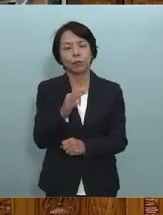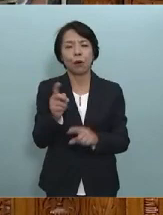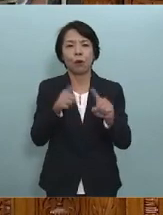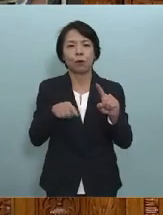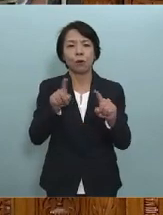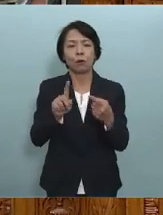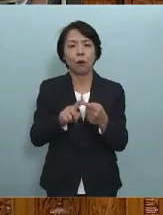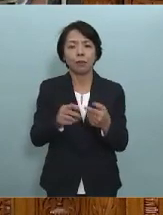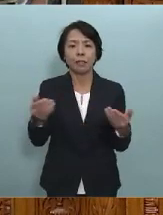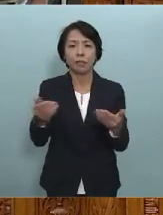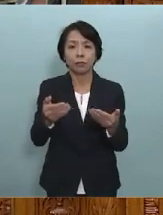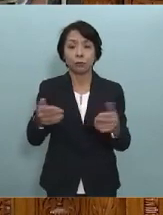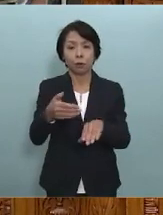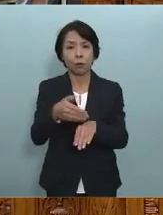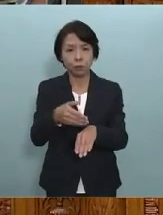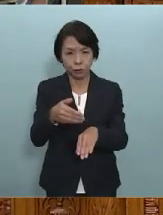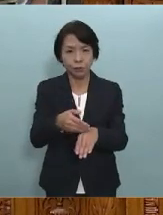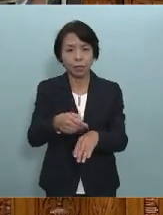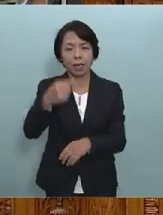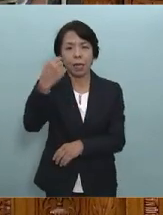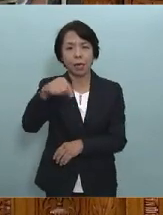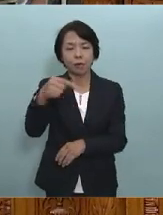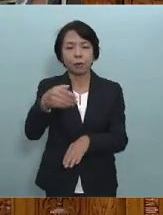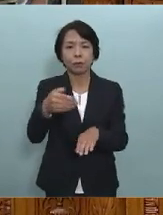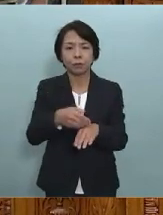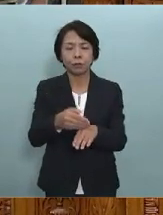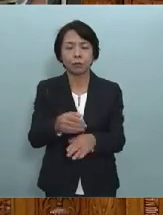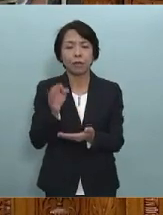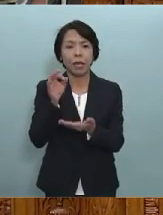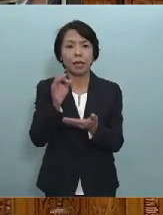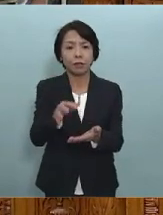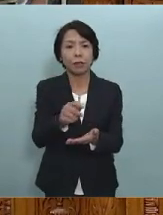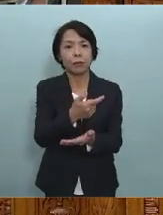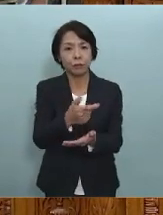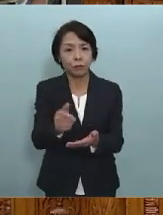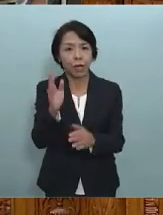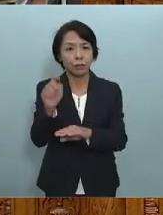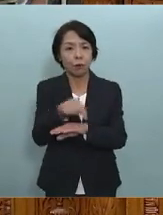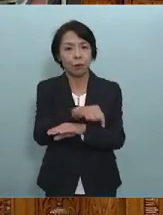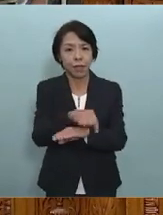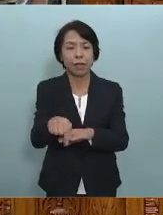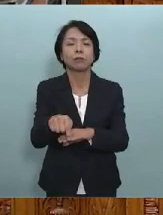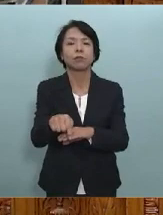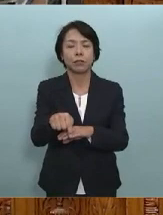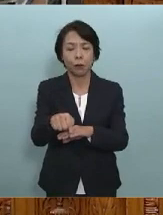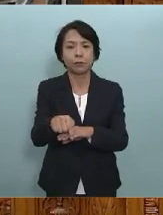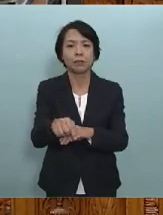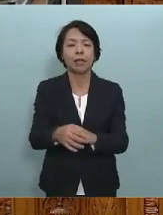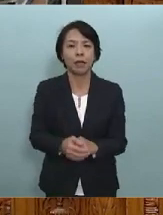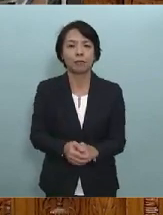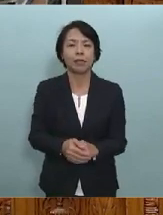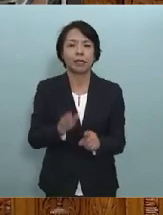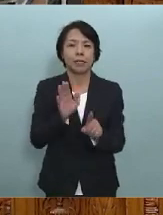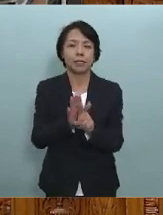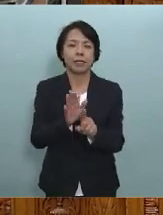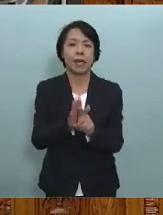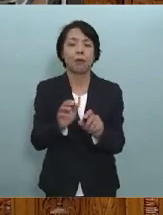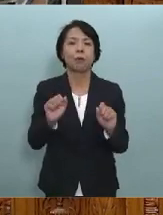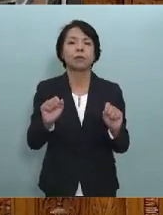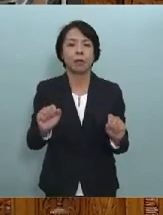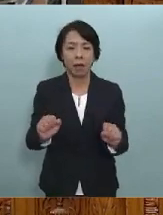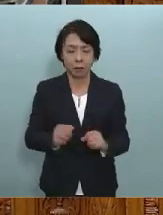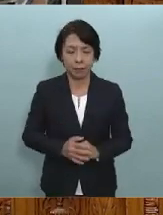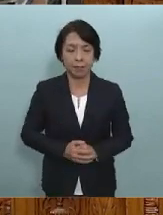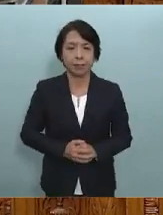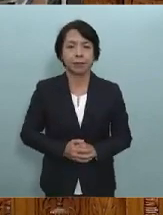職業訓練やえ教育訓練給付などの政策によってえ使用ををしてまいり